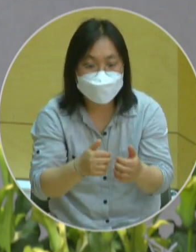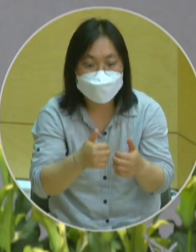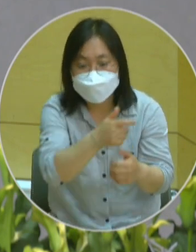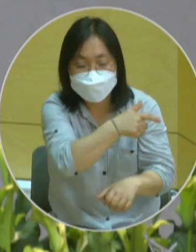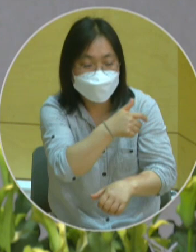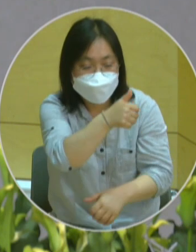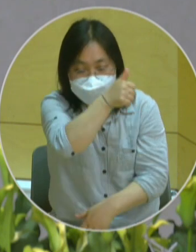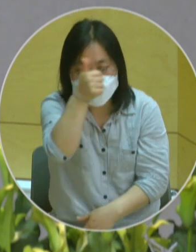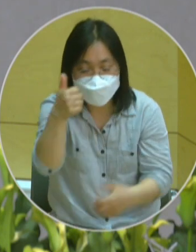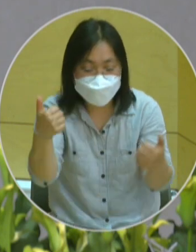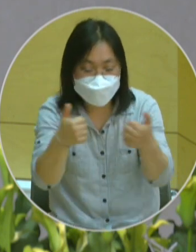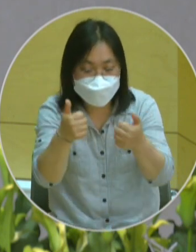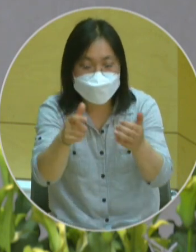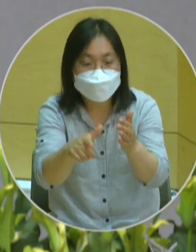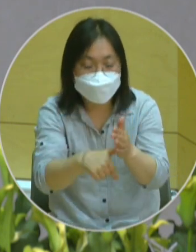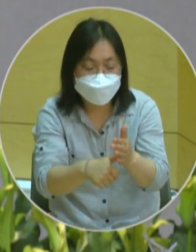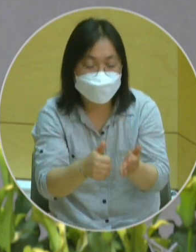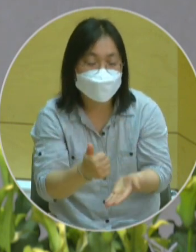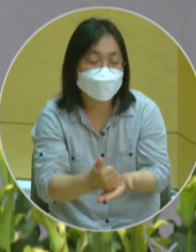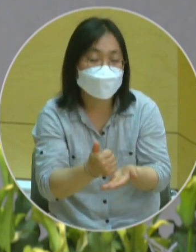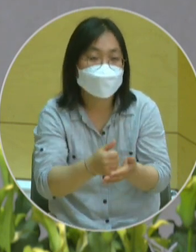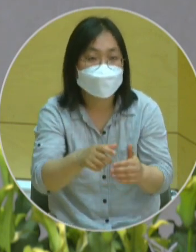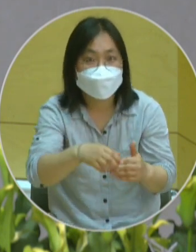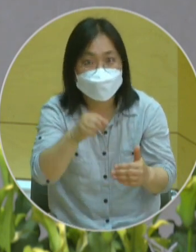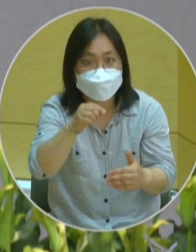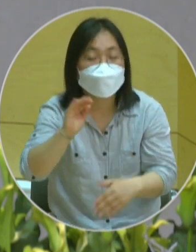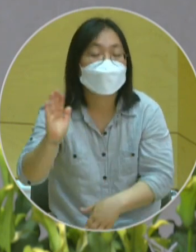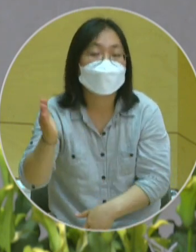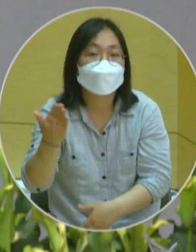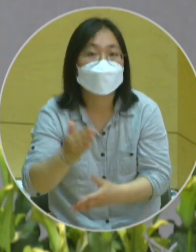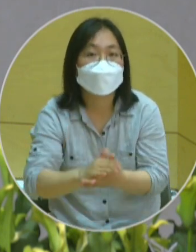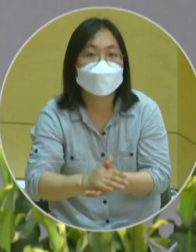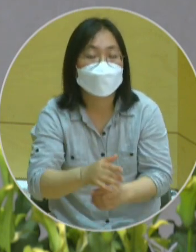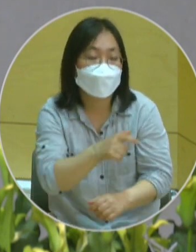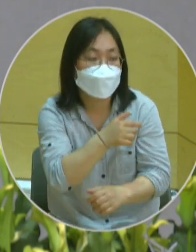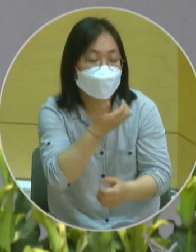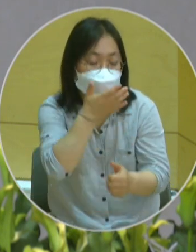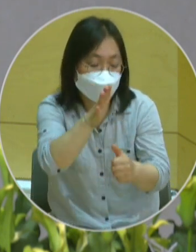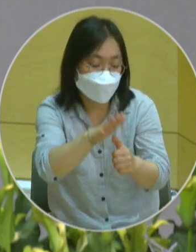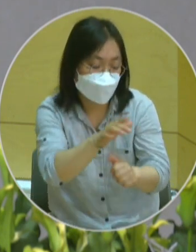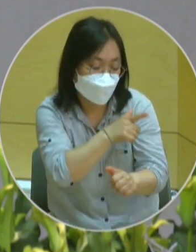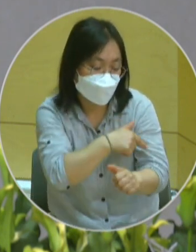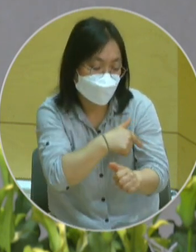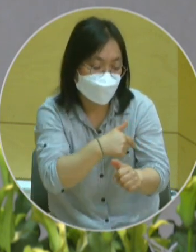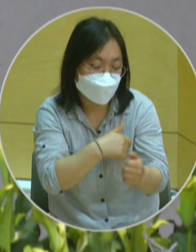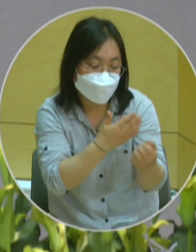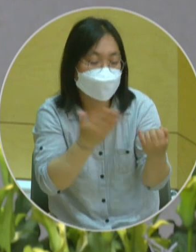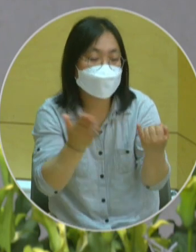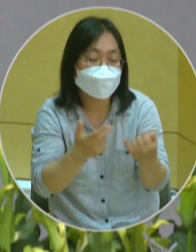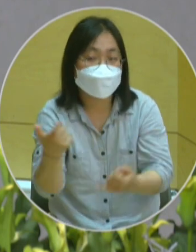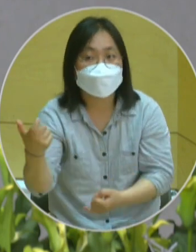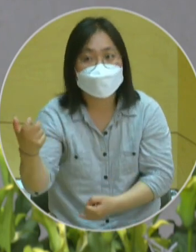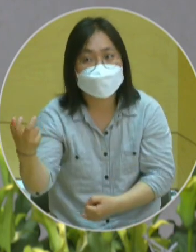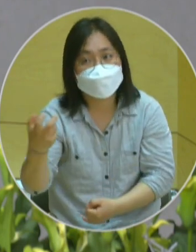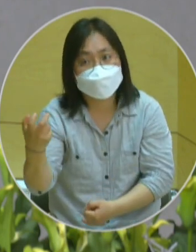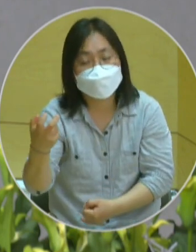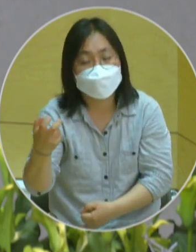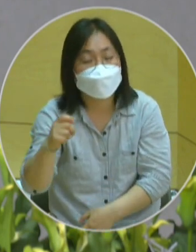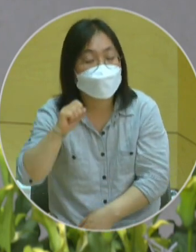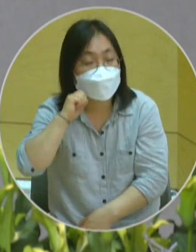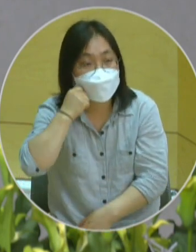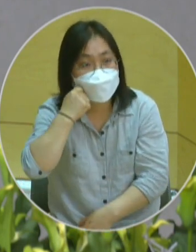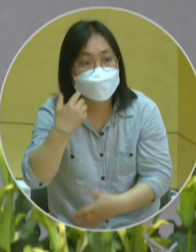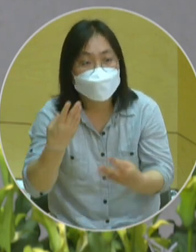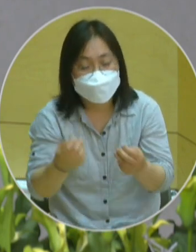올라가서 당회에서 공천을 하게 됐습니다. 그래서 여러분 앞에 안수집사 대상 40명, 권사 70명인데 참 어려웠던